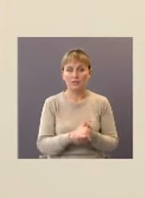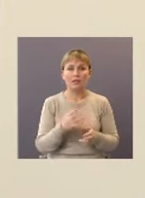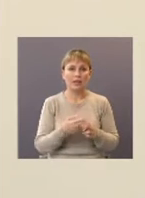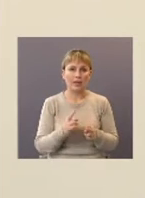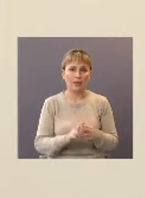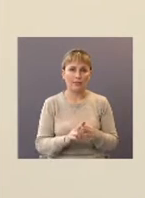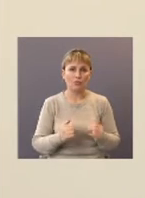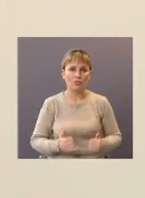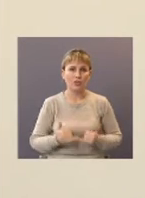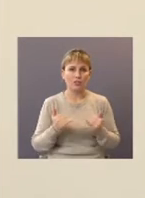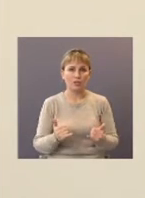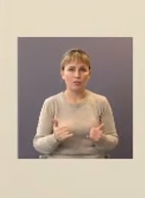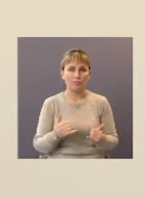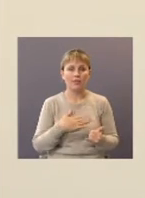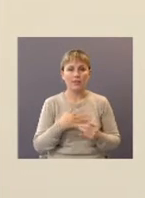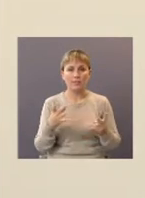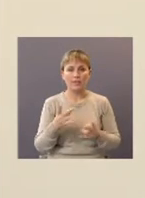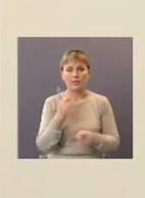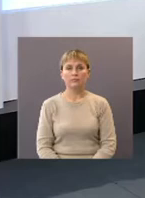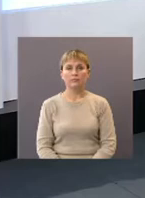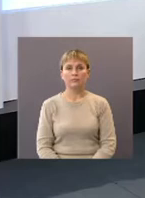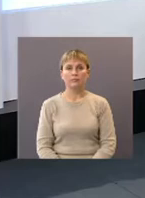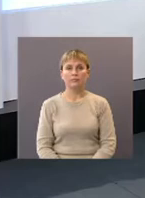вот, уважаемые депутаты, нам надо запретить.